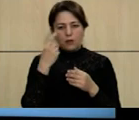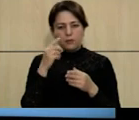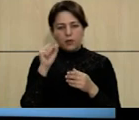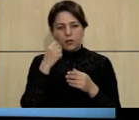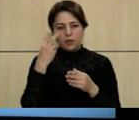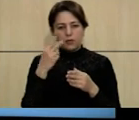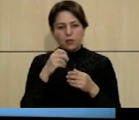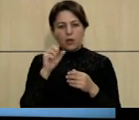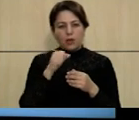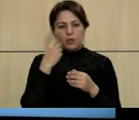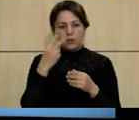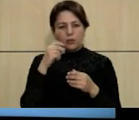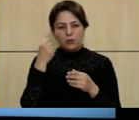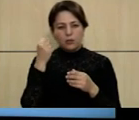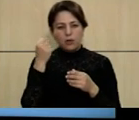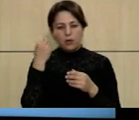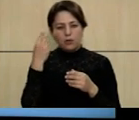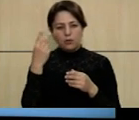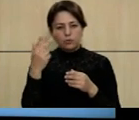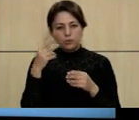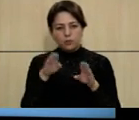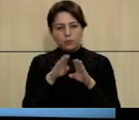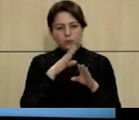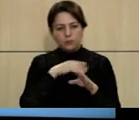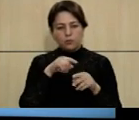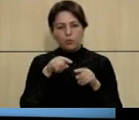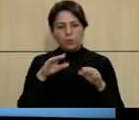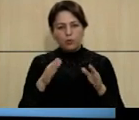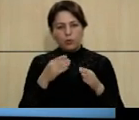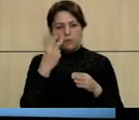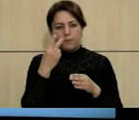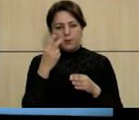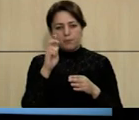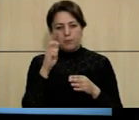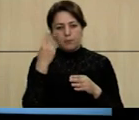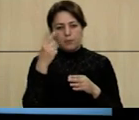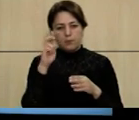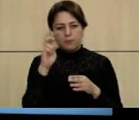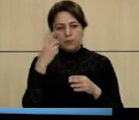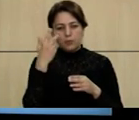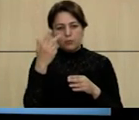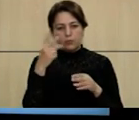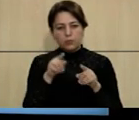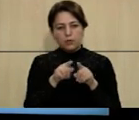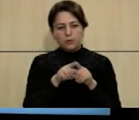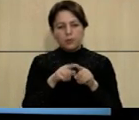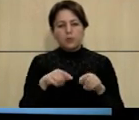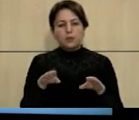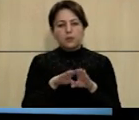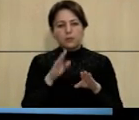A2, A2, A3 teng bo'lsa, u holatda B1, B2, B2, B3 ham